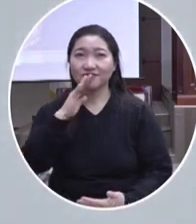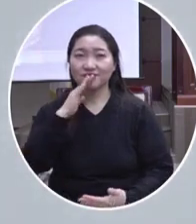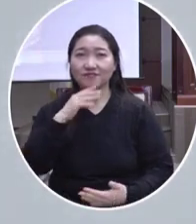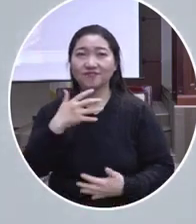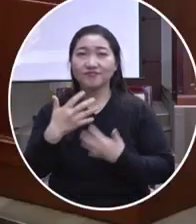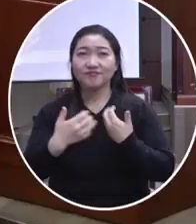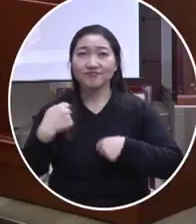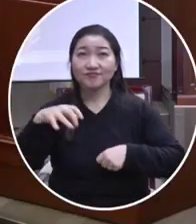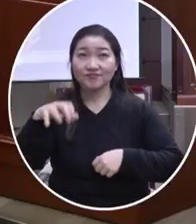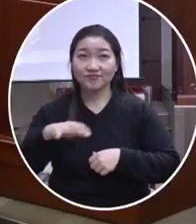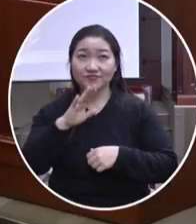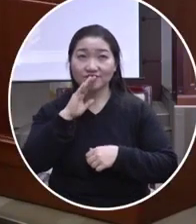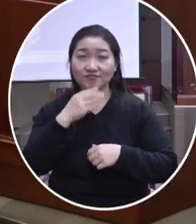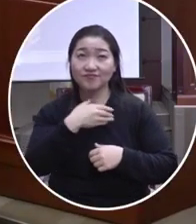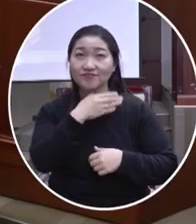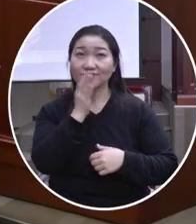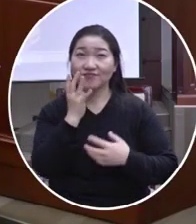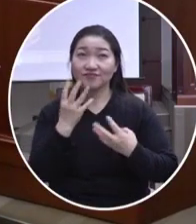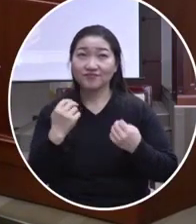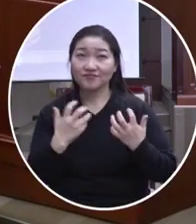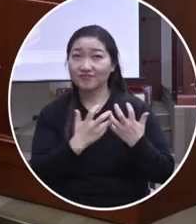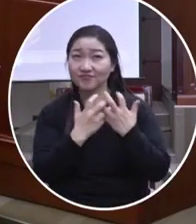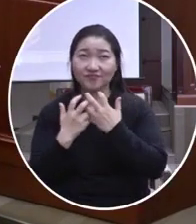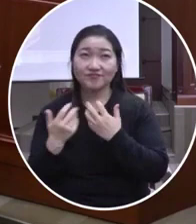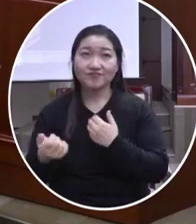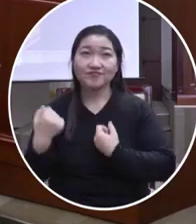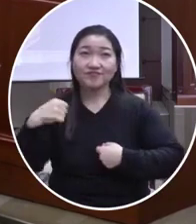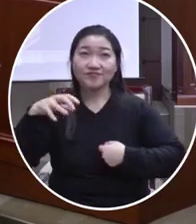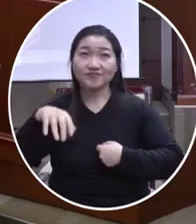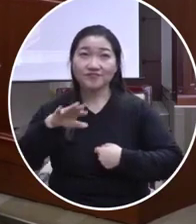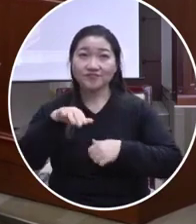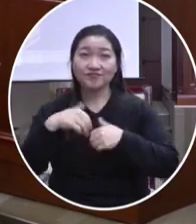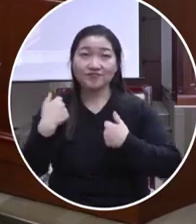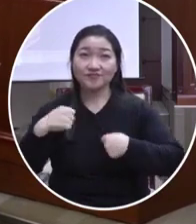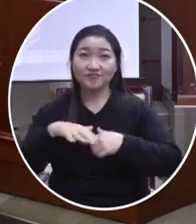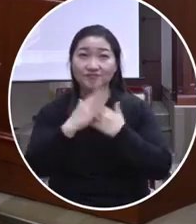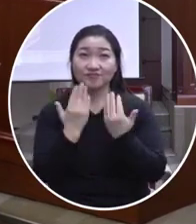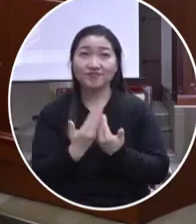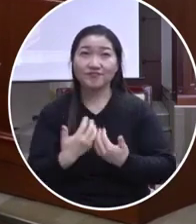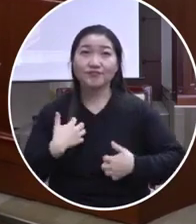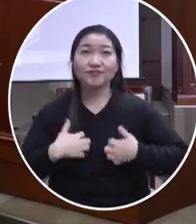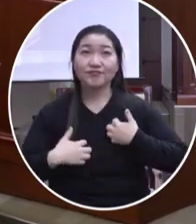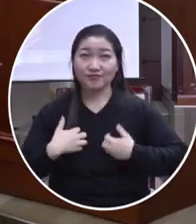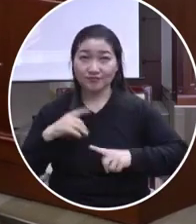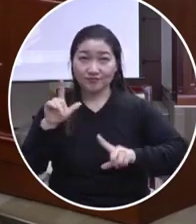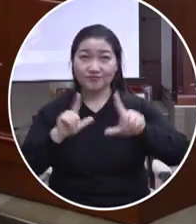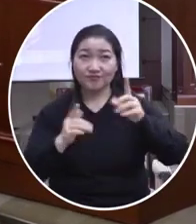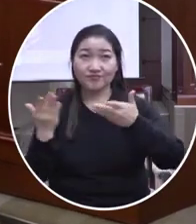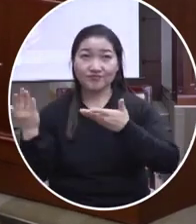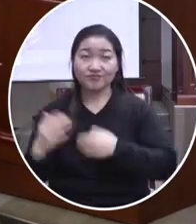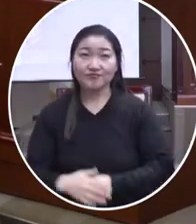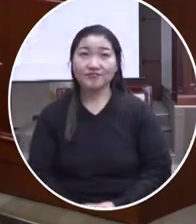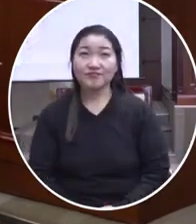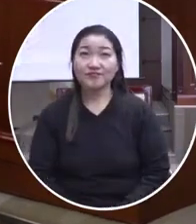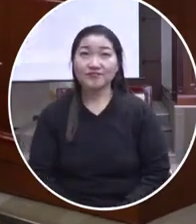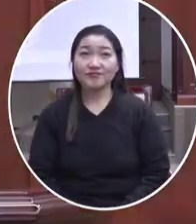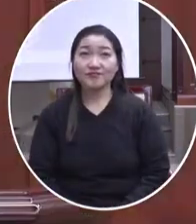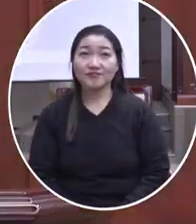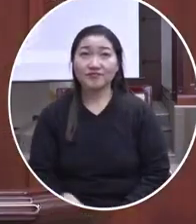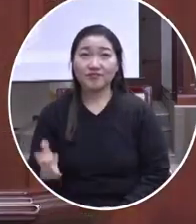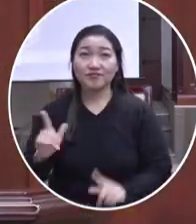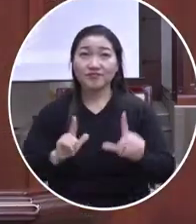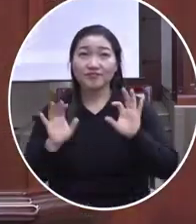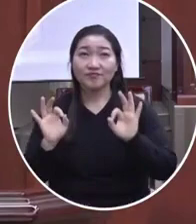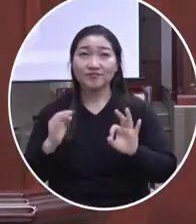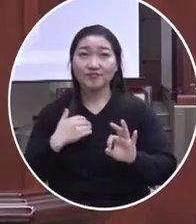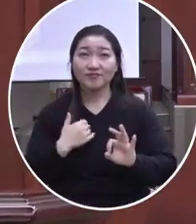공연장은 발디딜 틈 없이 어르신들로 가득 차 있고 공연을 하시는 분들과 어르신들 모두 즐거워하시는 모습입니다.